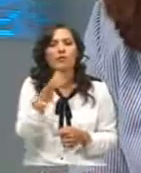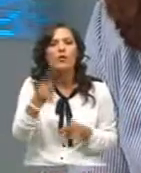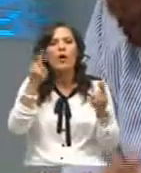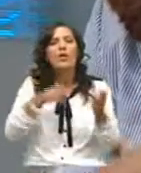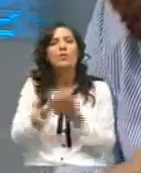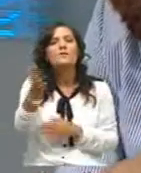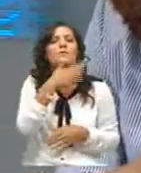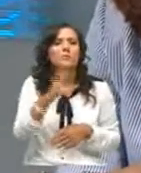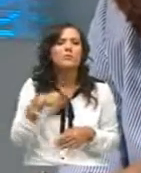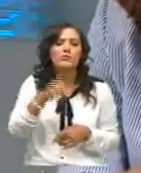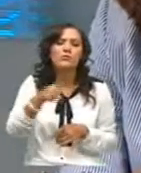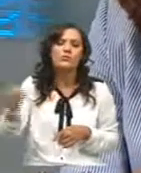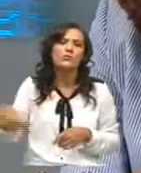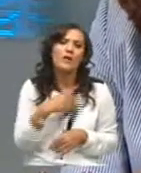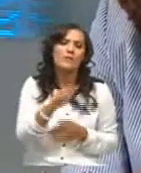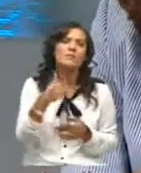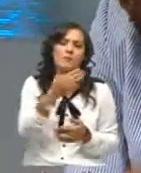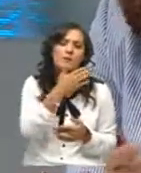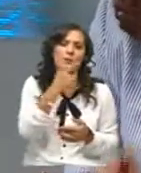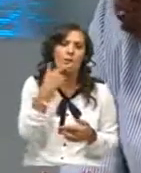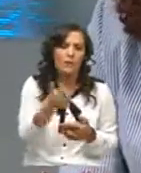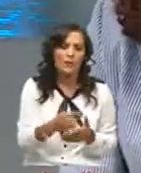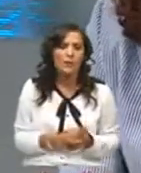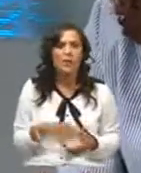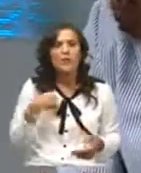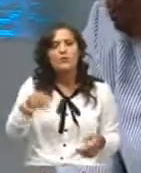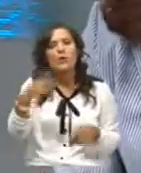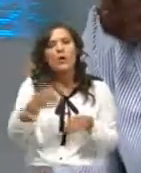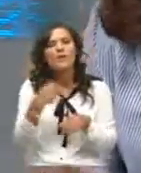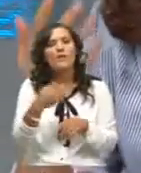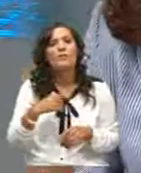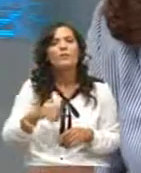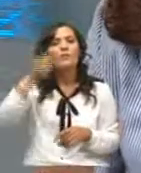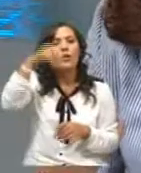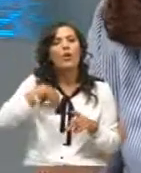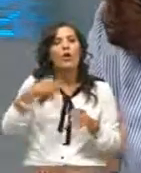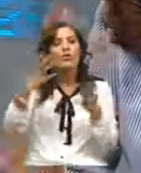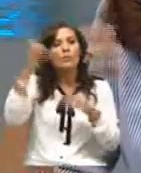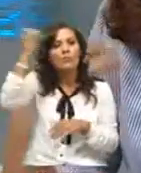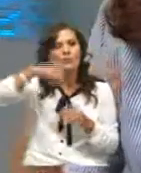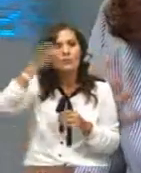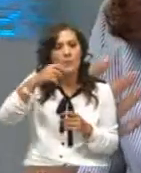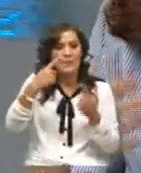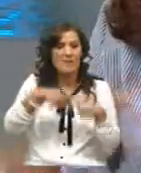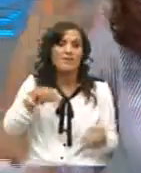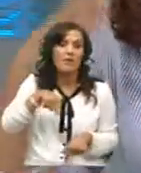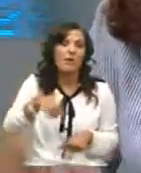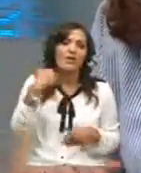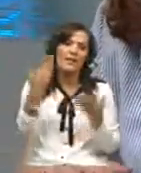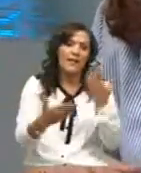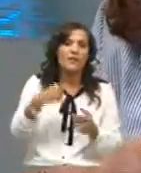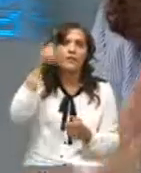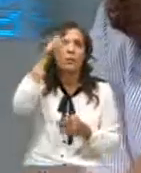konulara hakim olmasam da şunları şunları şunları biliyorum Ben şu örneği vereyim yukarıdan düşüyor sınavı öyle